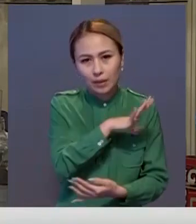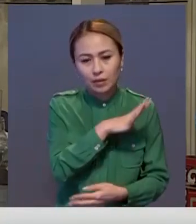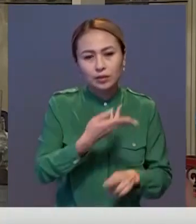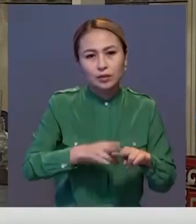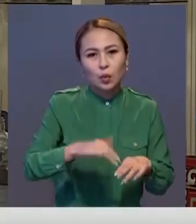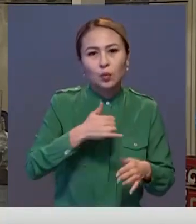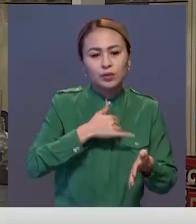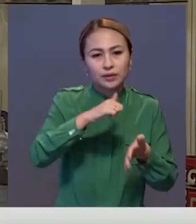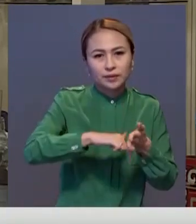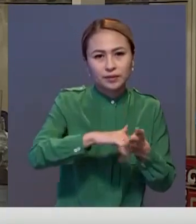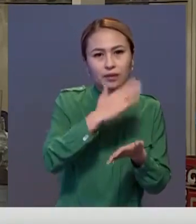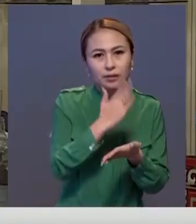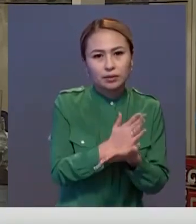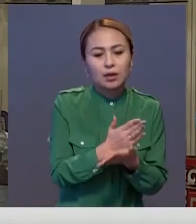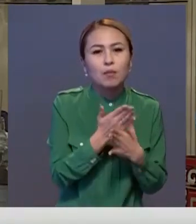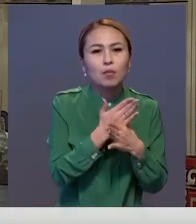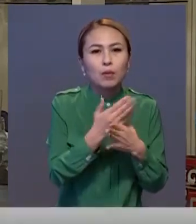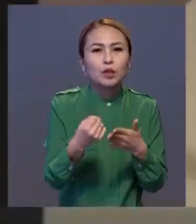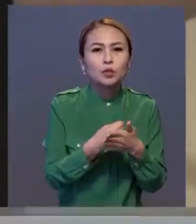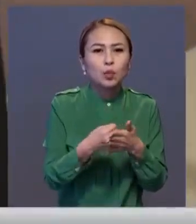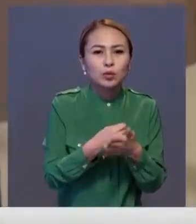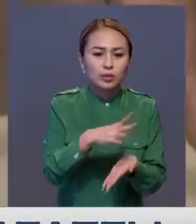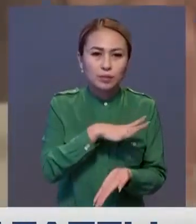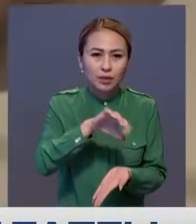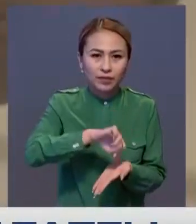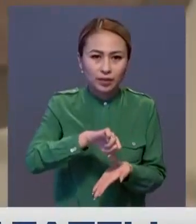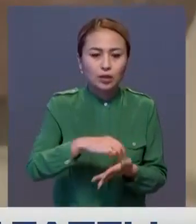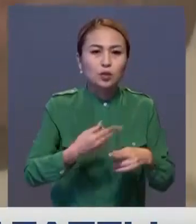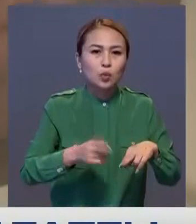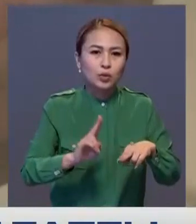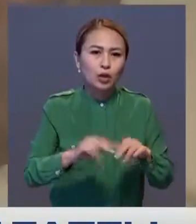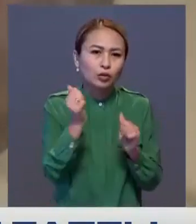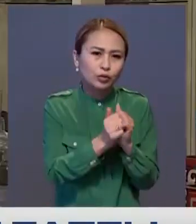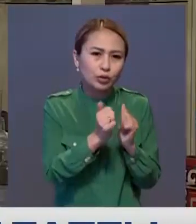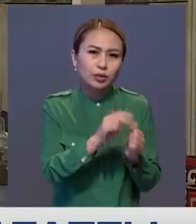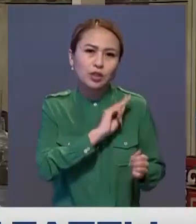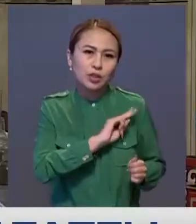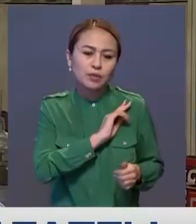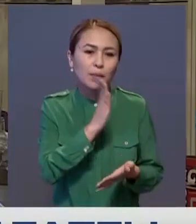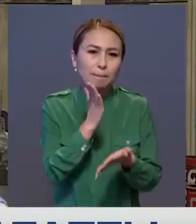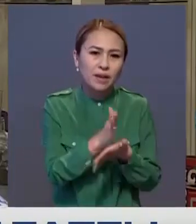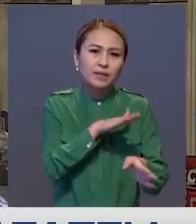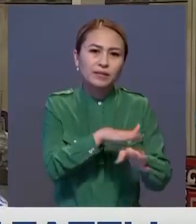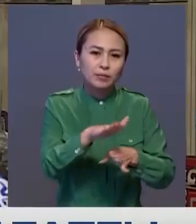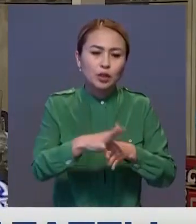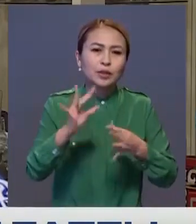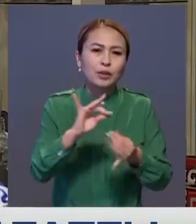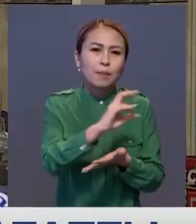сондай бағанаға қалайтын демеушілеріміз болды. Күнделікті бұл жұмыс күнделікті атқарылып жатыр және